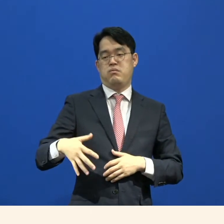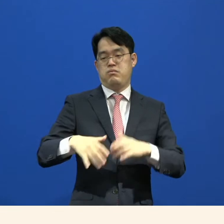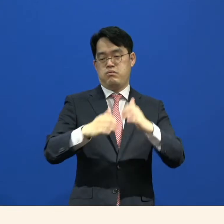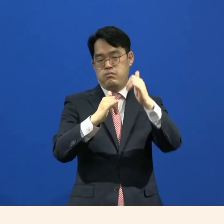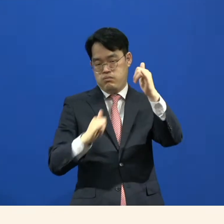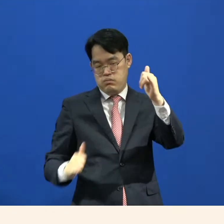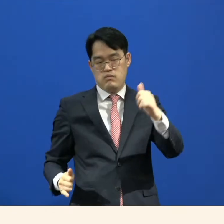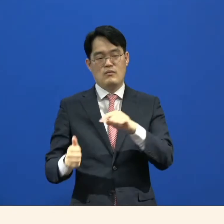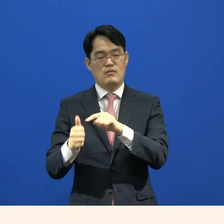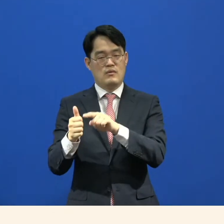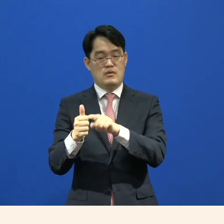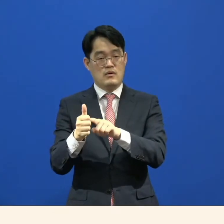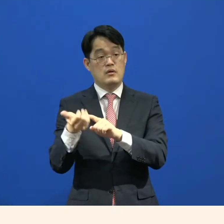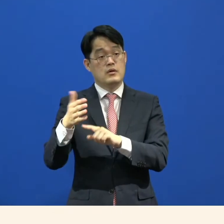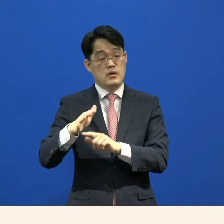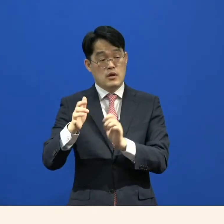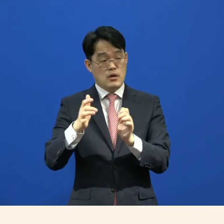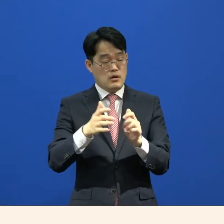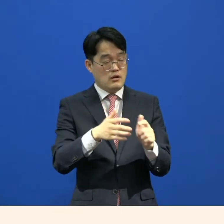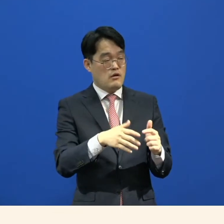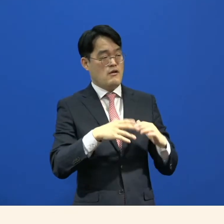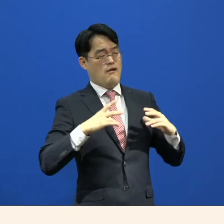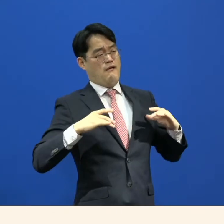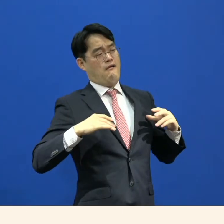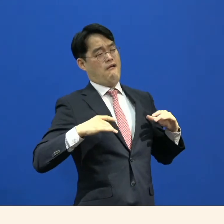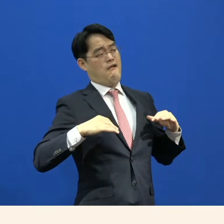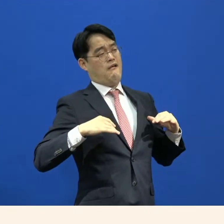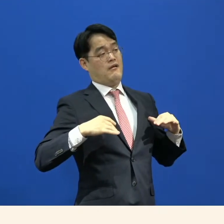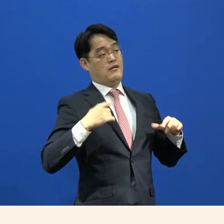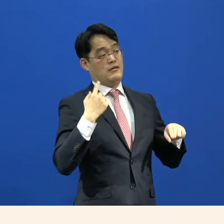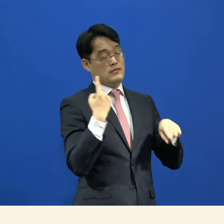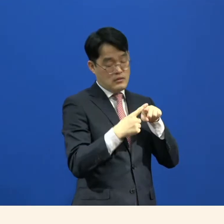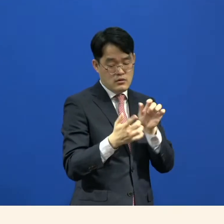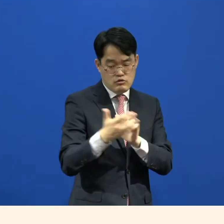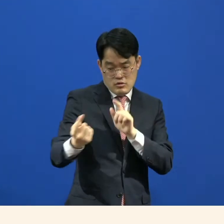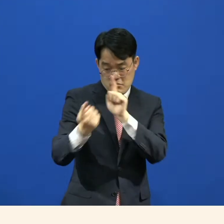그러나 이것이 그리스도를 만난 이후에는 전혀 의미 없는 자랑이 되고 말았다.